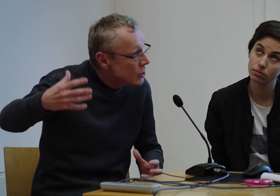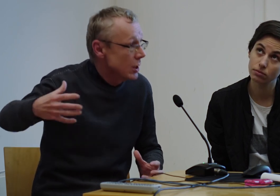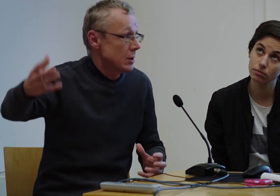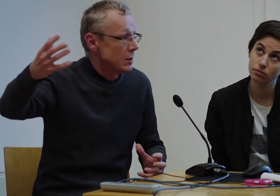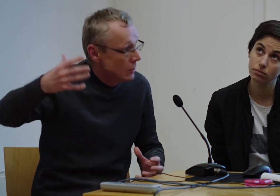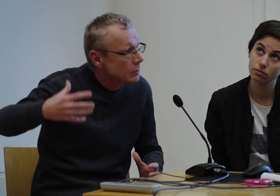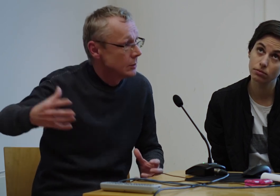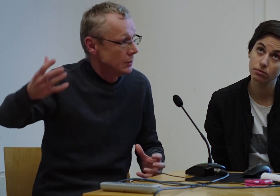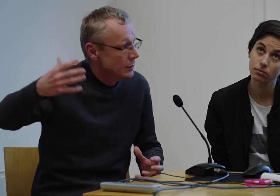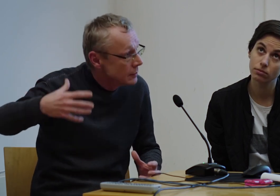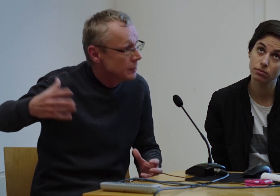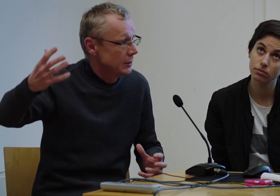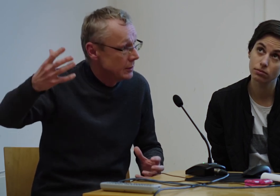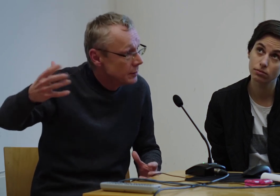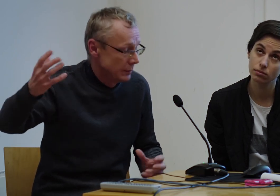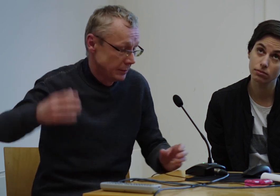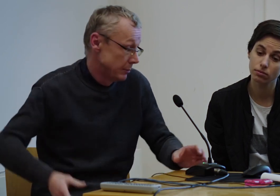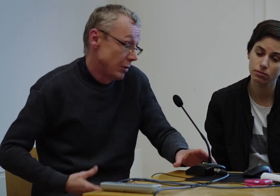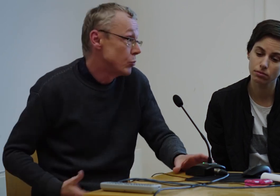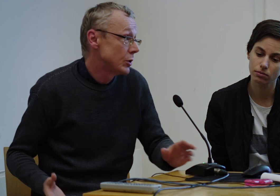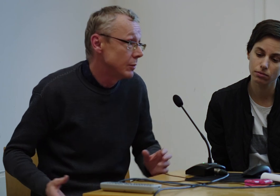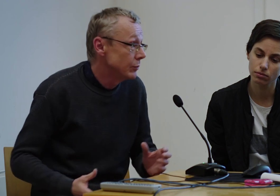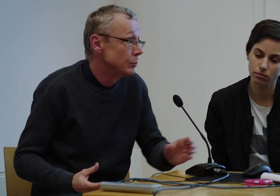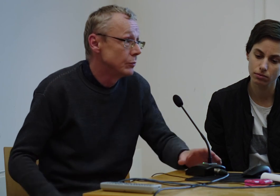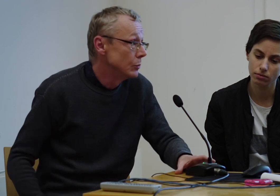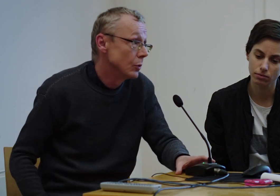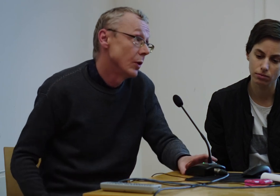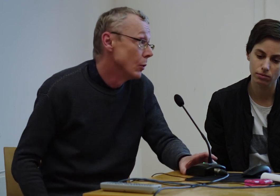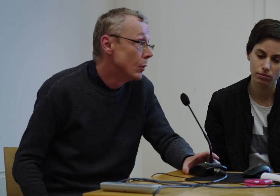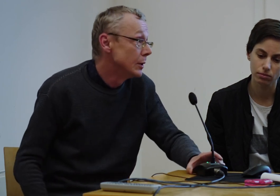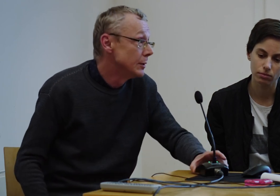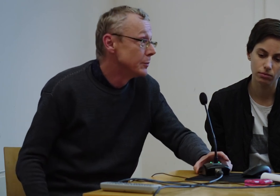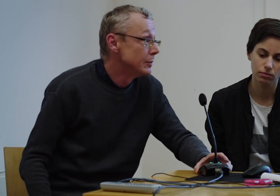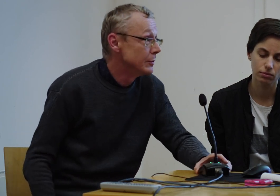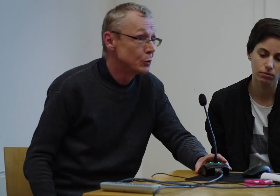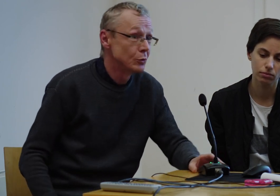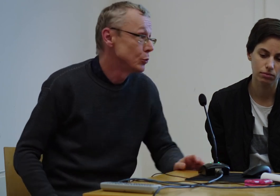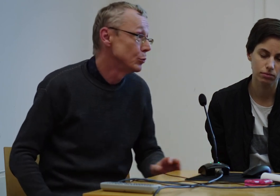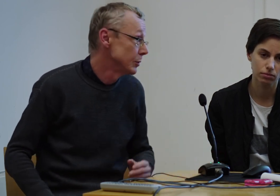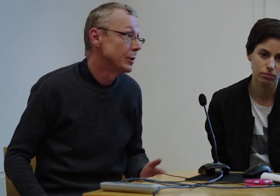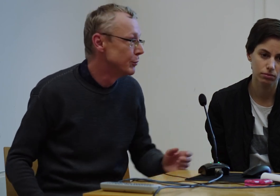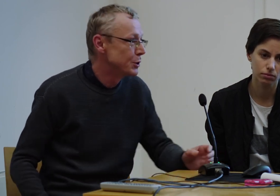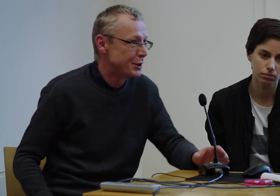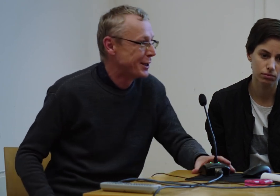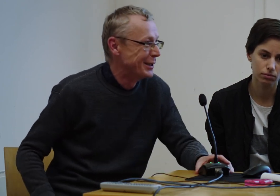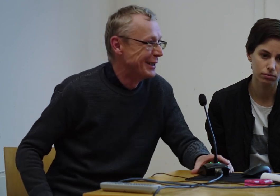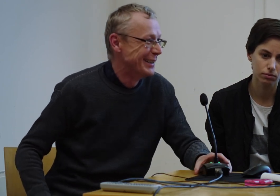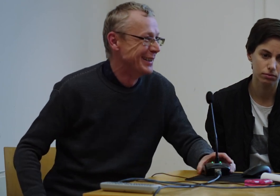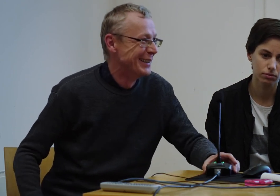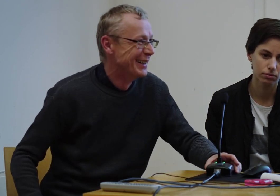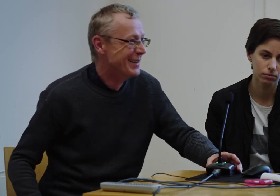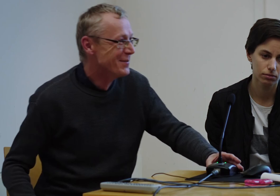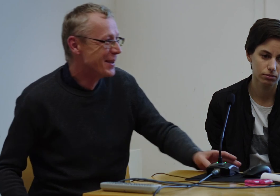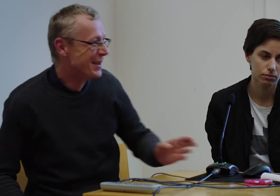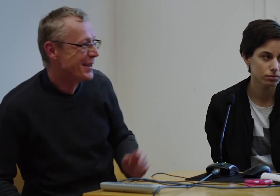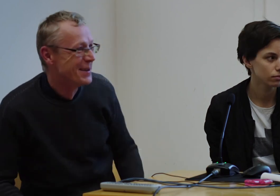on chce čas, jako, jo, aby se. Já už teda v tom funguji docela dlouho a teda trošku už jsem dál otřískaný.